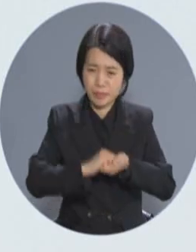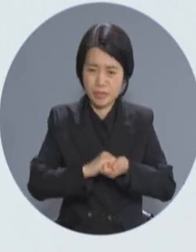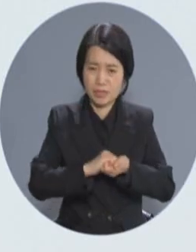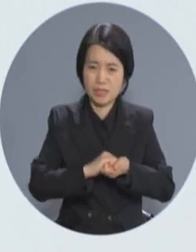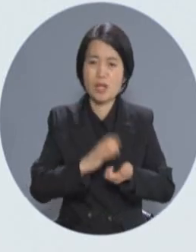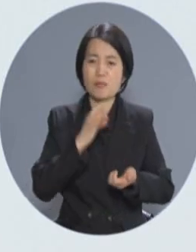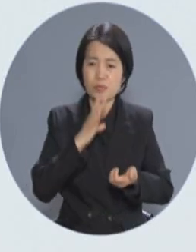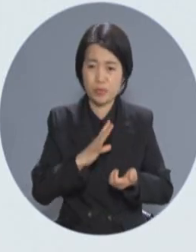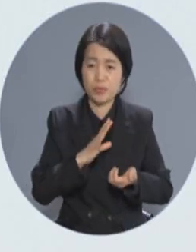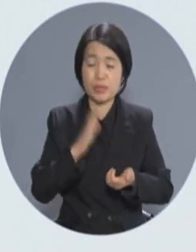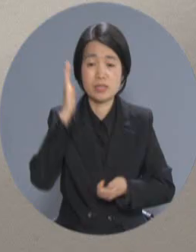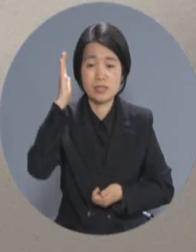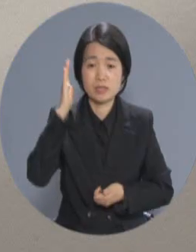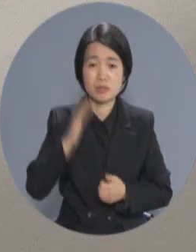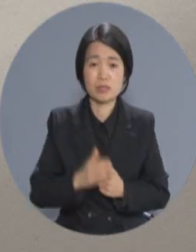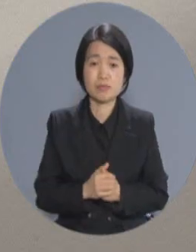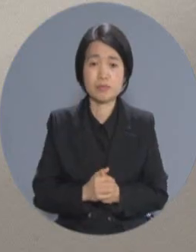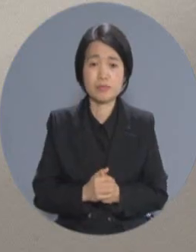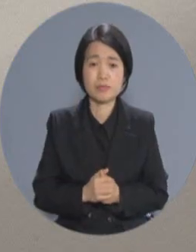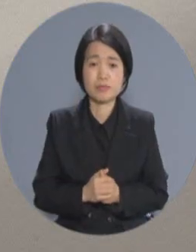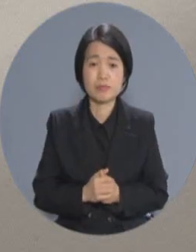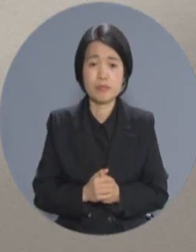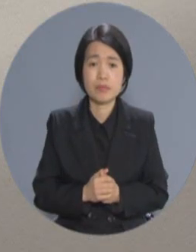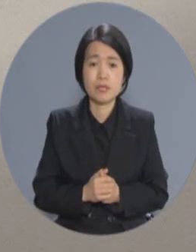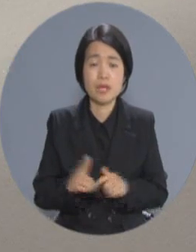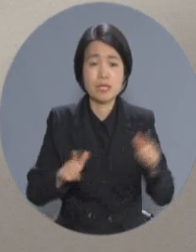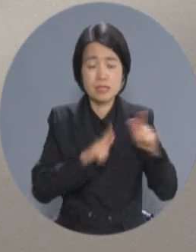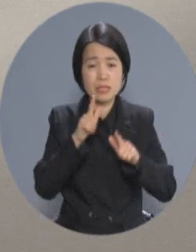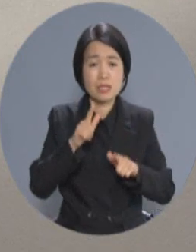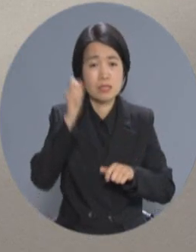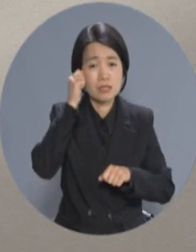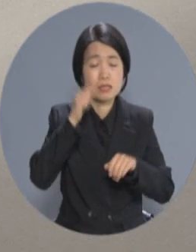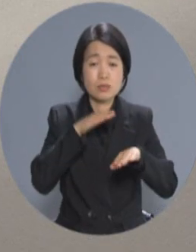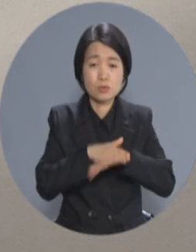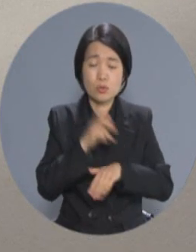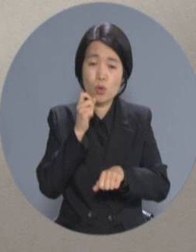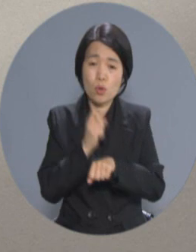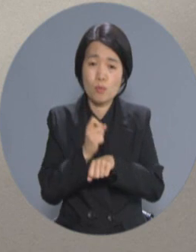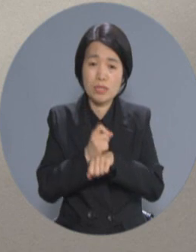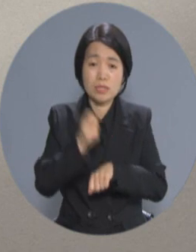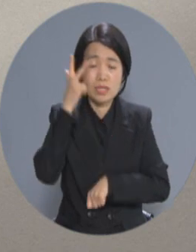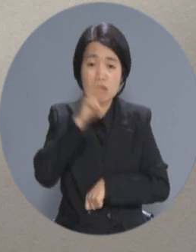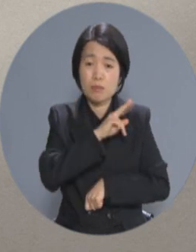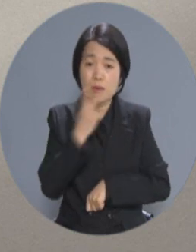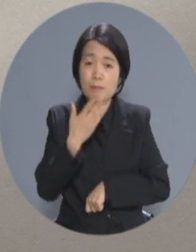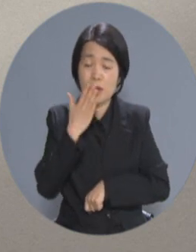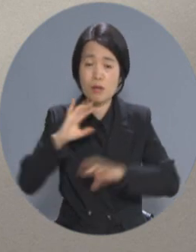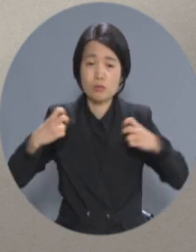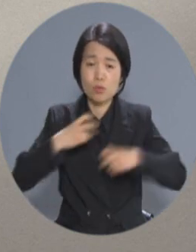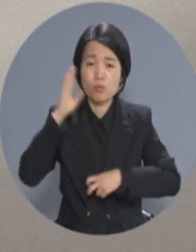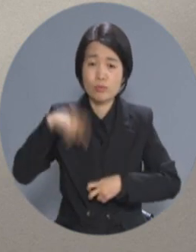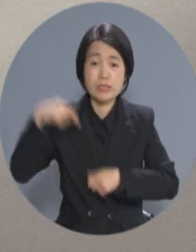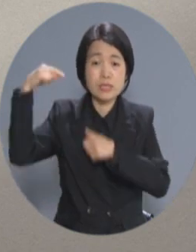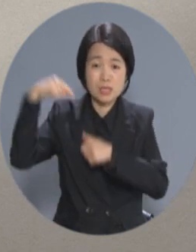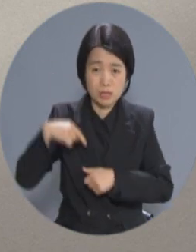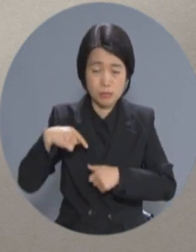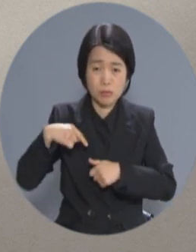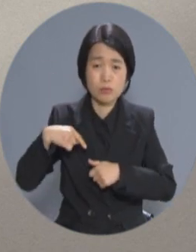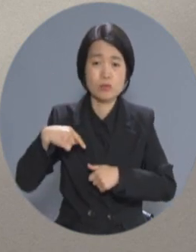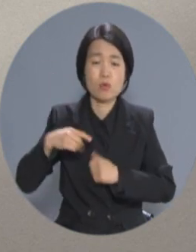상태라고 말하고 있습니다 생수굴 그러니까 오피스텔로이 전환하도록 국토교수 지침을